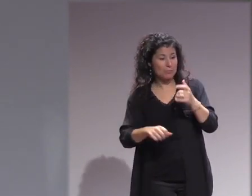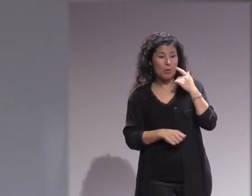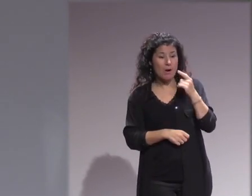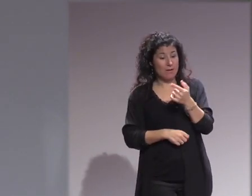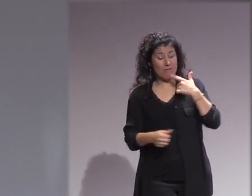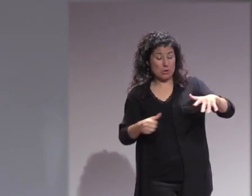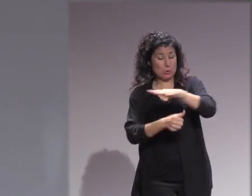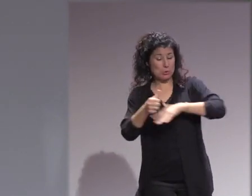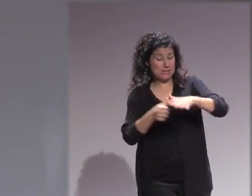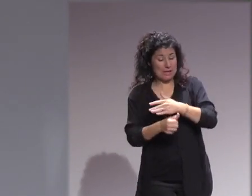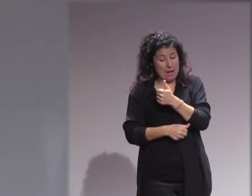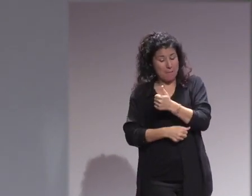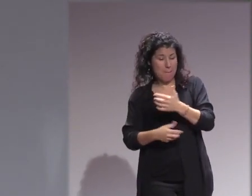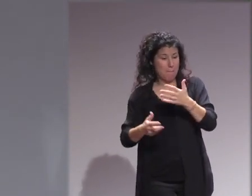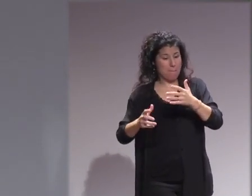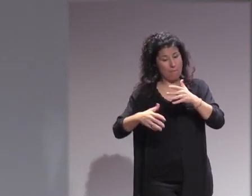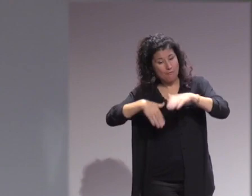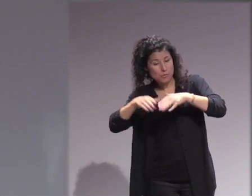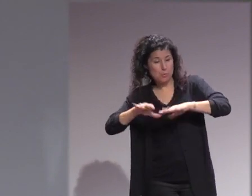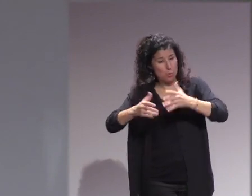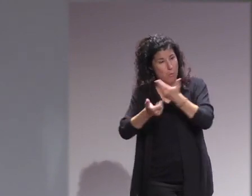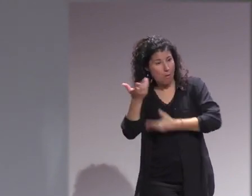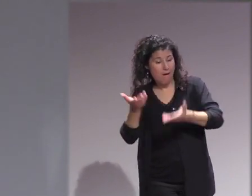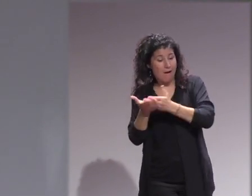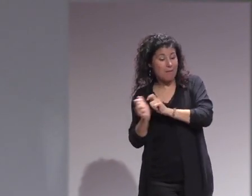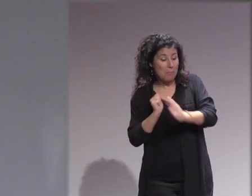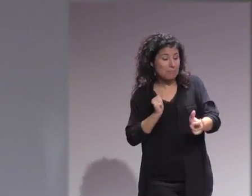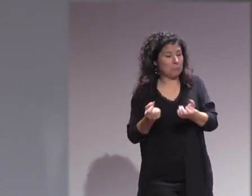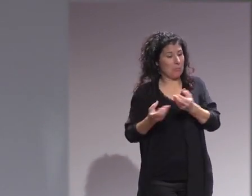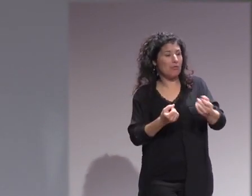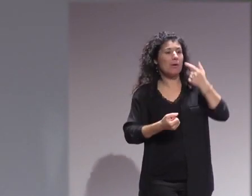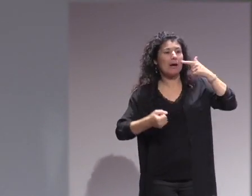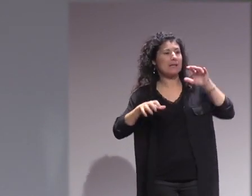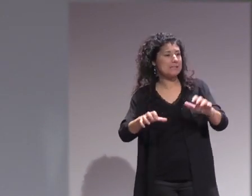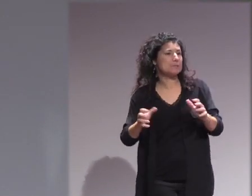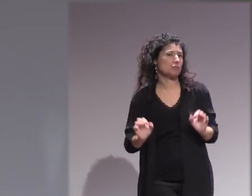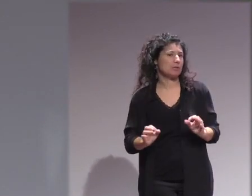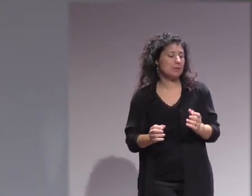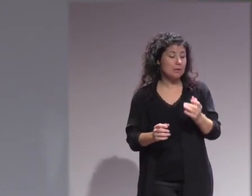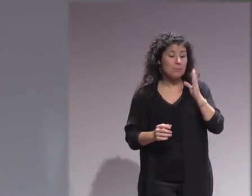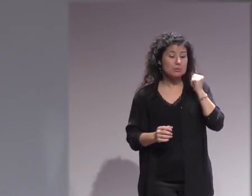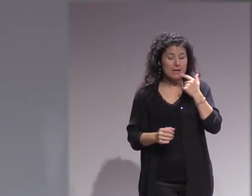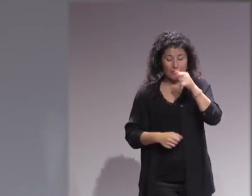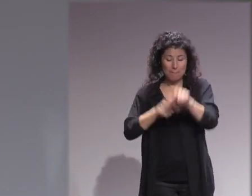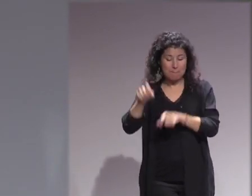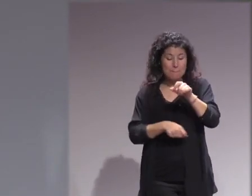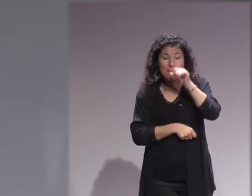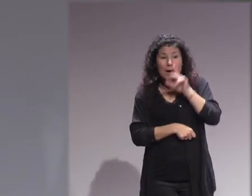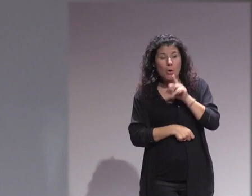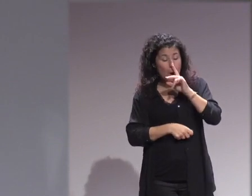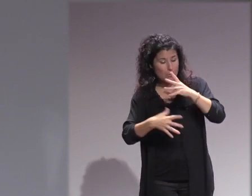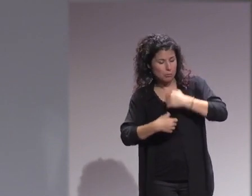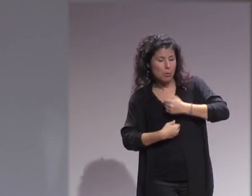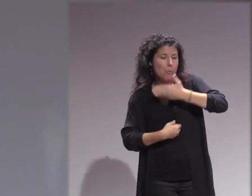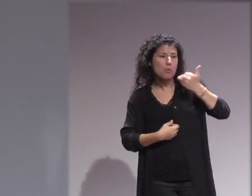la société dans laquelle on fonctionne. Donc ça veut dire que cette personne qui a d'un côté la conscience qu'effectivement, pour des parents adoptants, il vaut mieux être honnête et